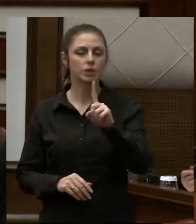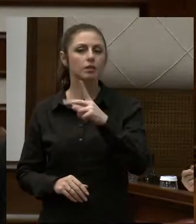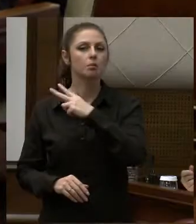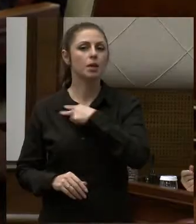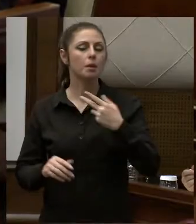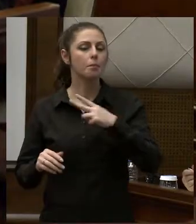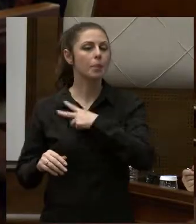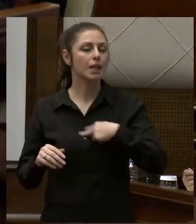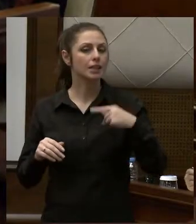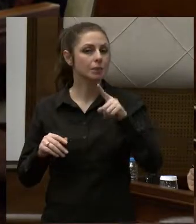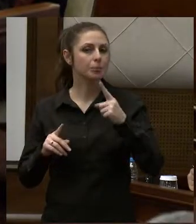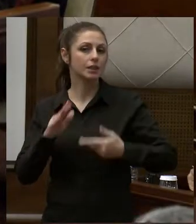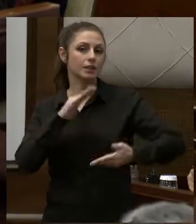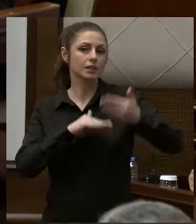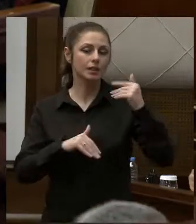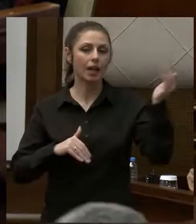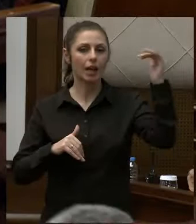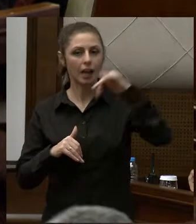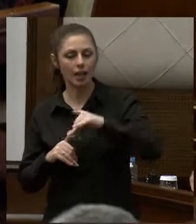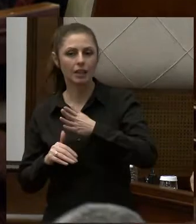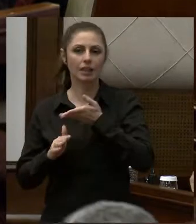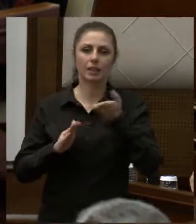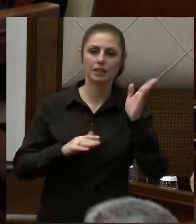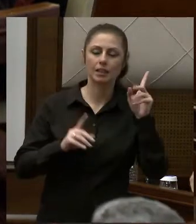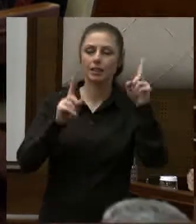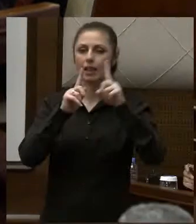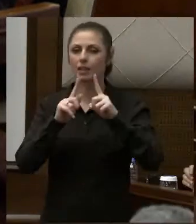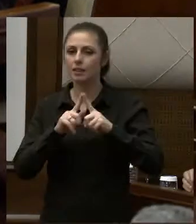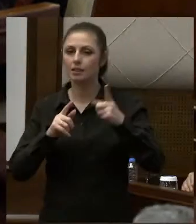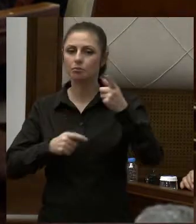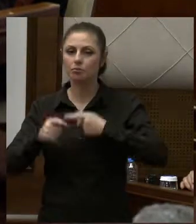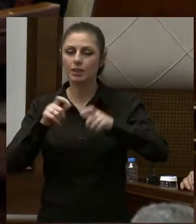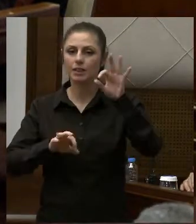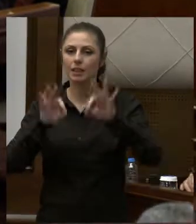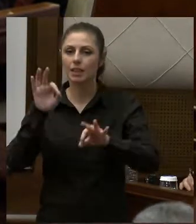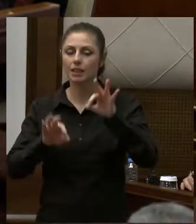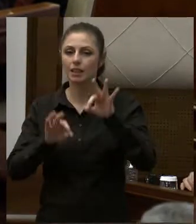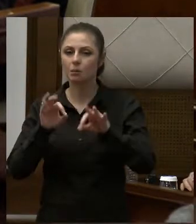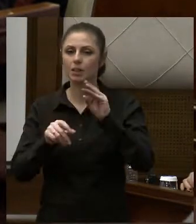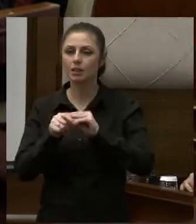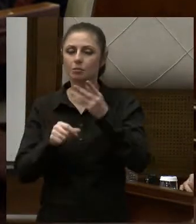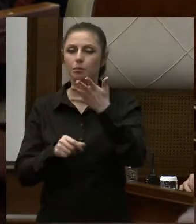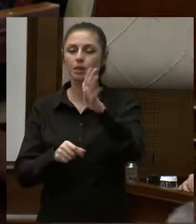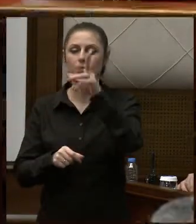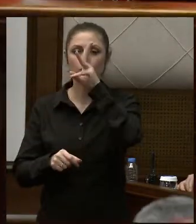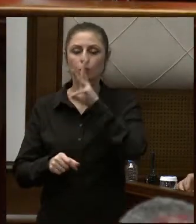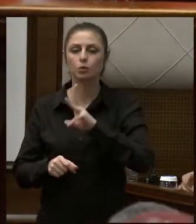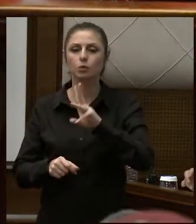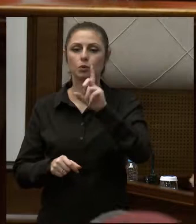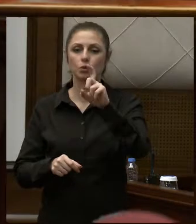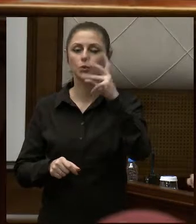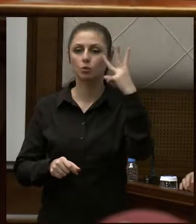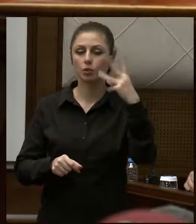Belediyemiz bir önceki yıl gelir ve giderleri ile hesap iş ve işlemlerini denetlemek üzere 5393